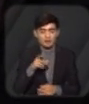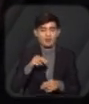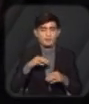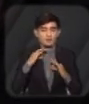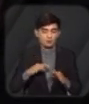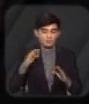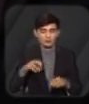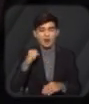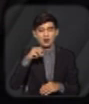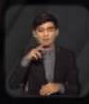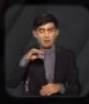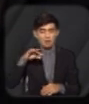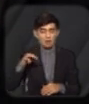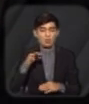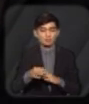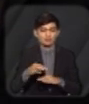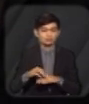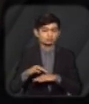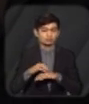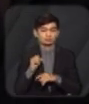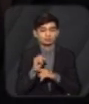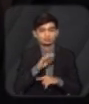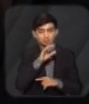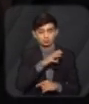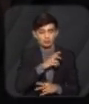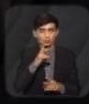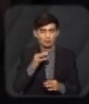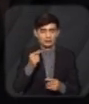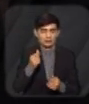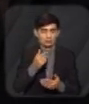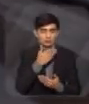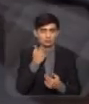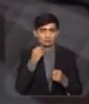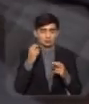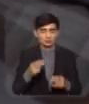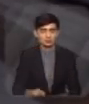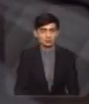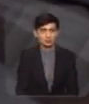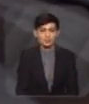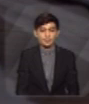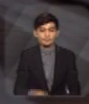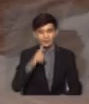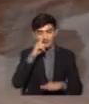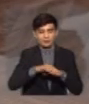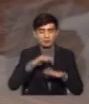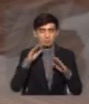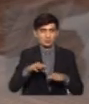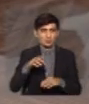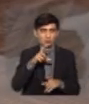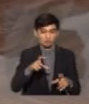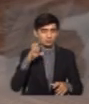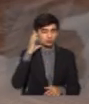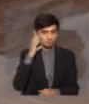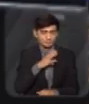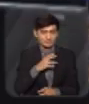в Акмолинскую область. Они в наш районный акимат, но денег так и нет. В акимате людей выслушали и даже